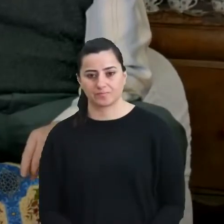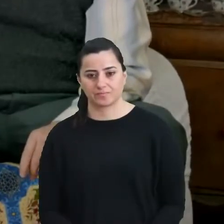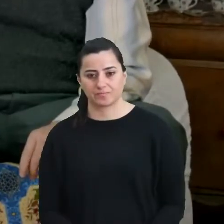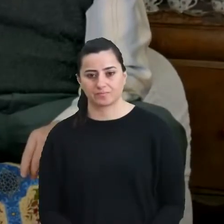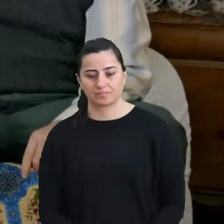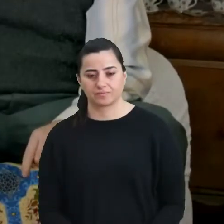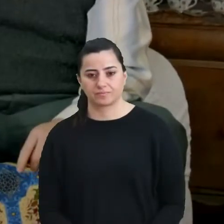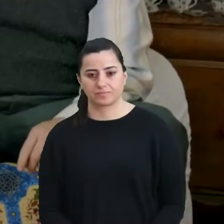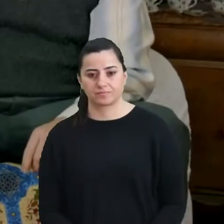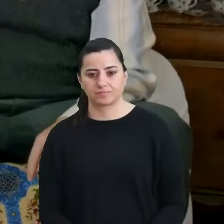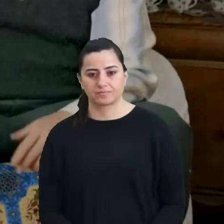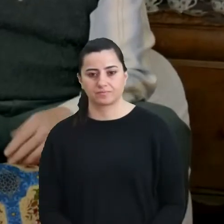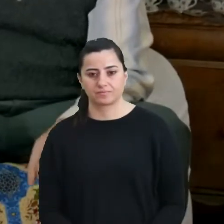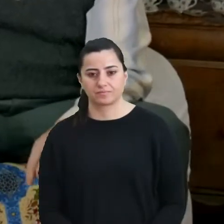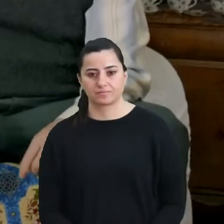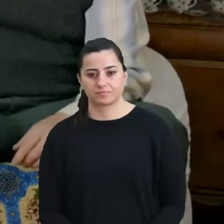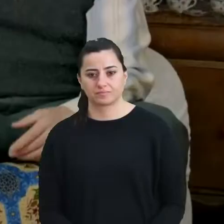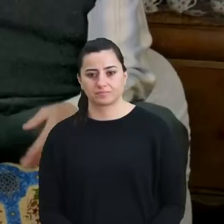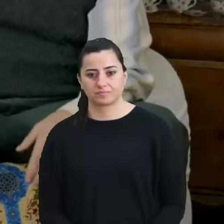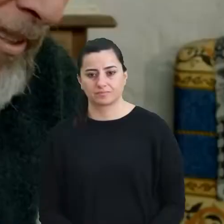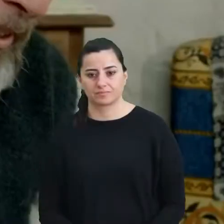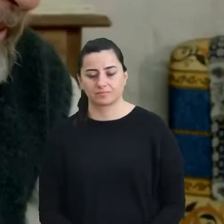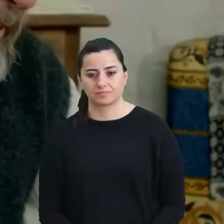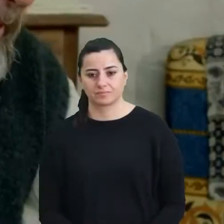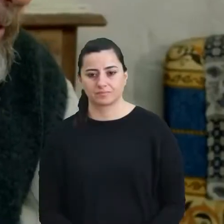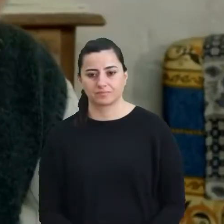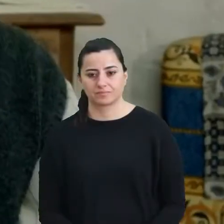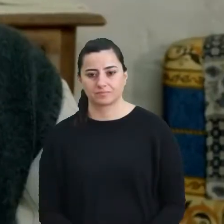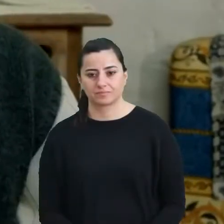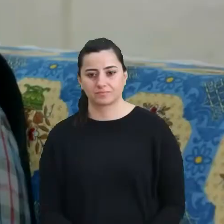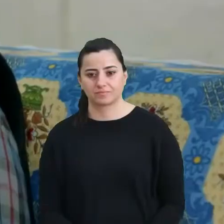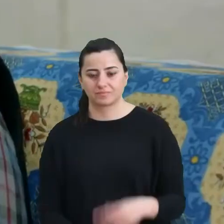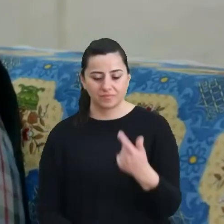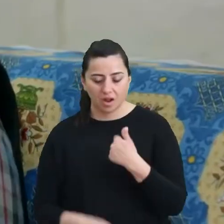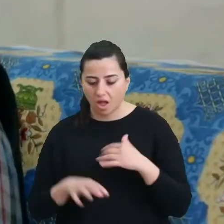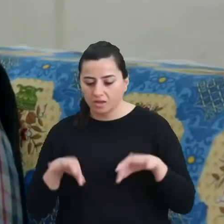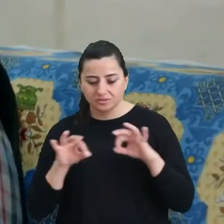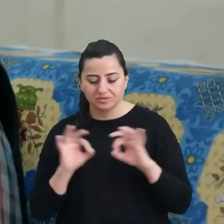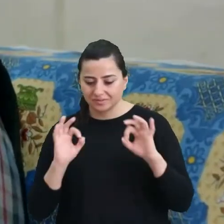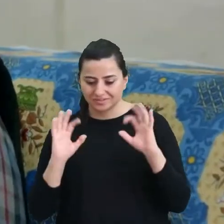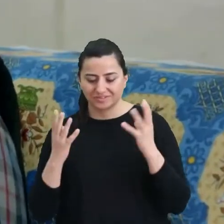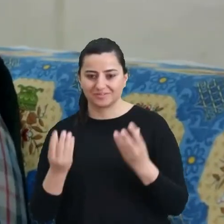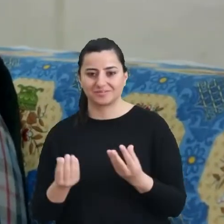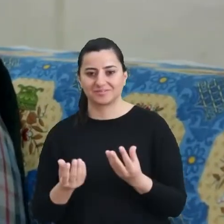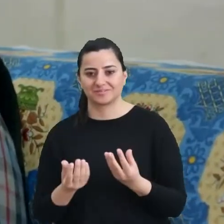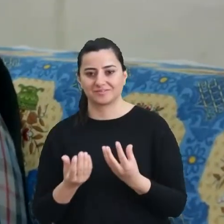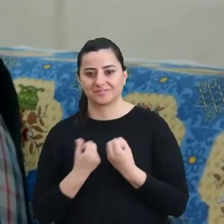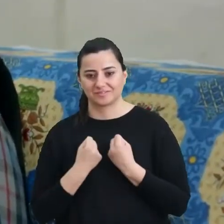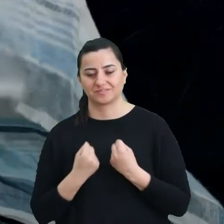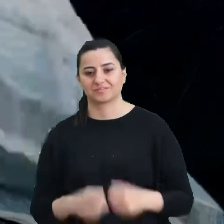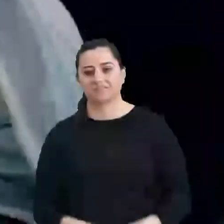Düğümü çözdü. Sen de beni çok, çok hazırlıksız yakaladın be oğlum.